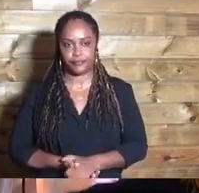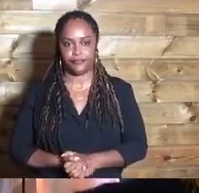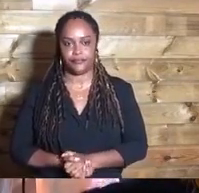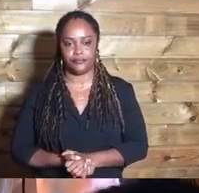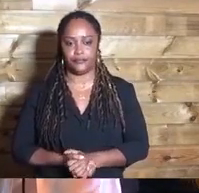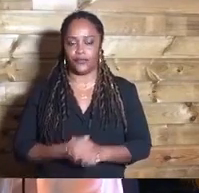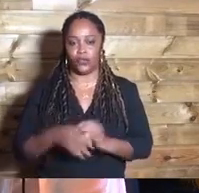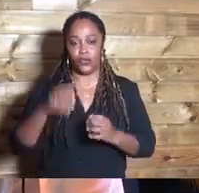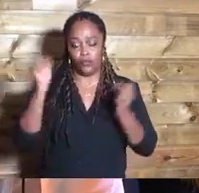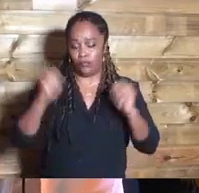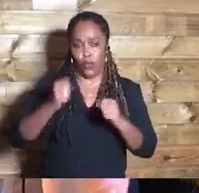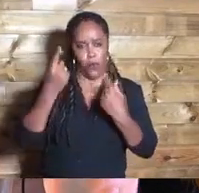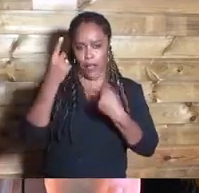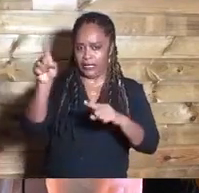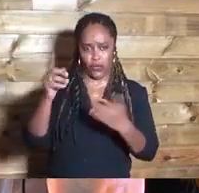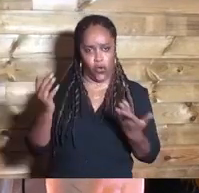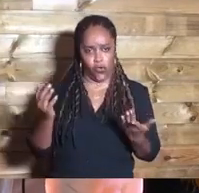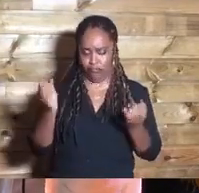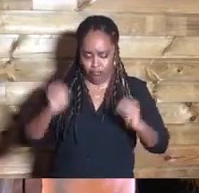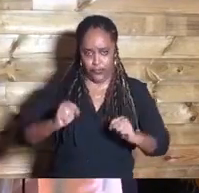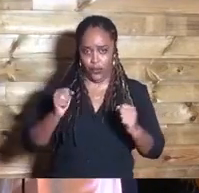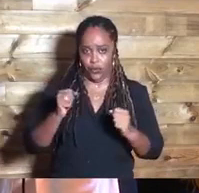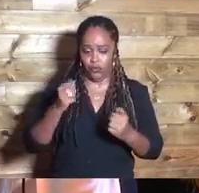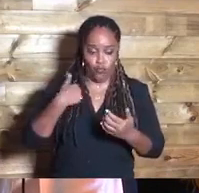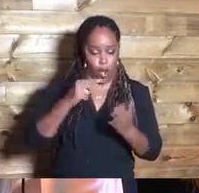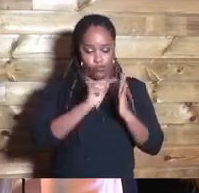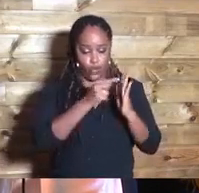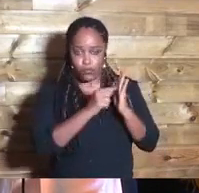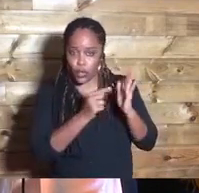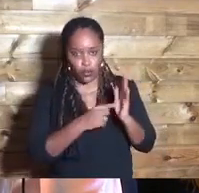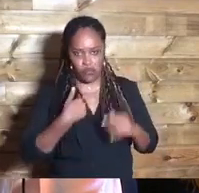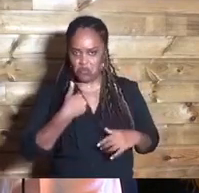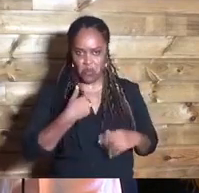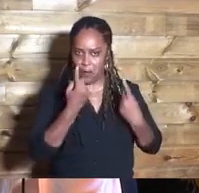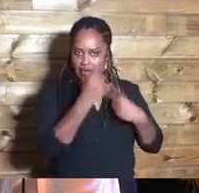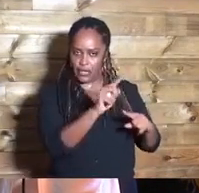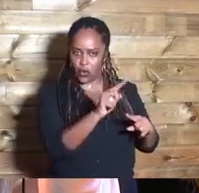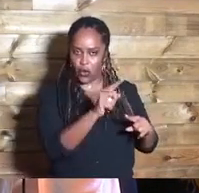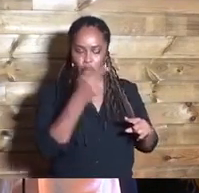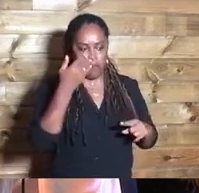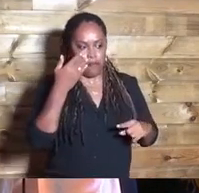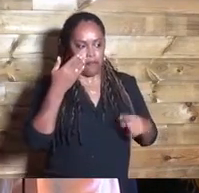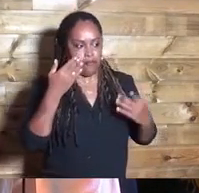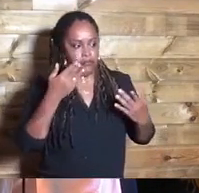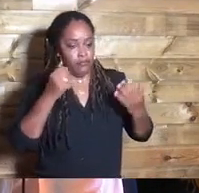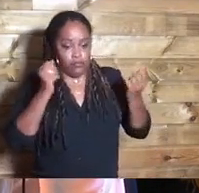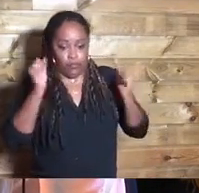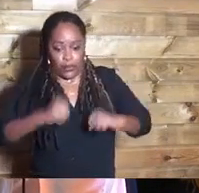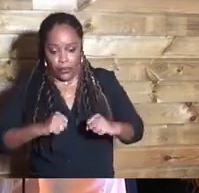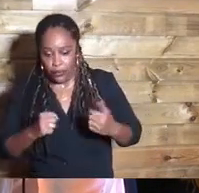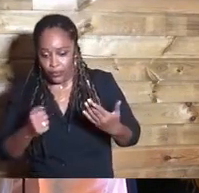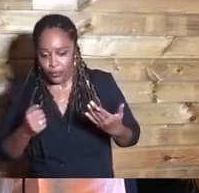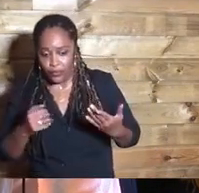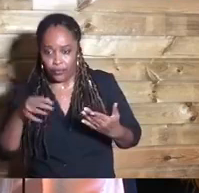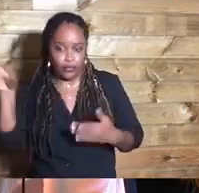On peut pas d'accord éveil et on y des points où on pas d'accord éveil. On peut pas prendre tout